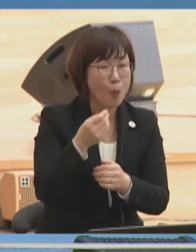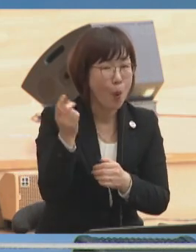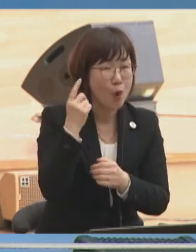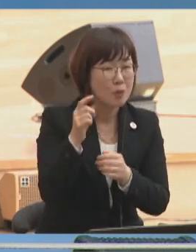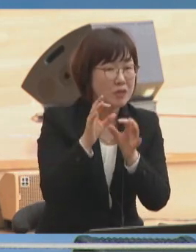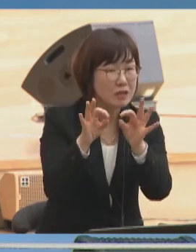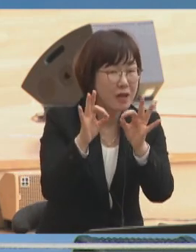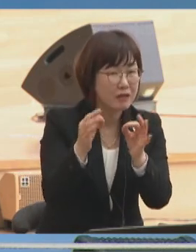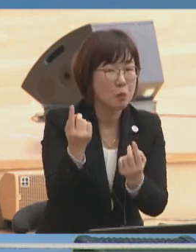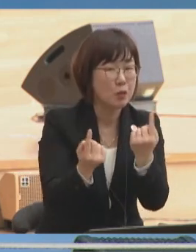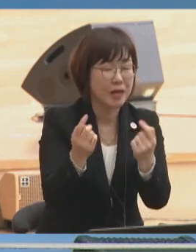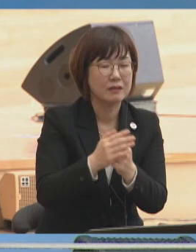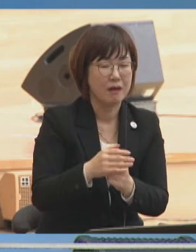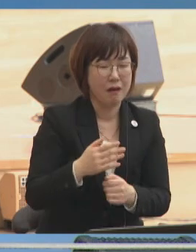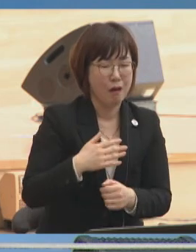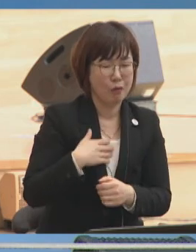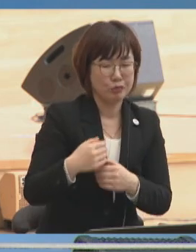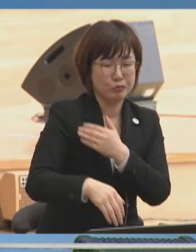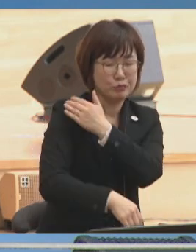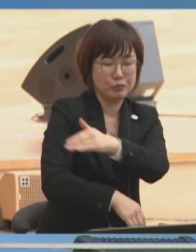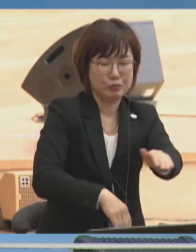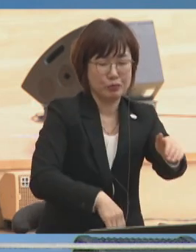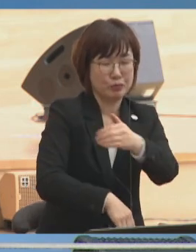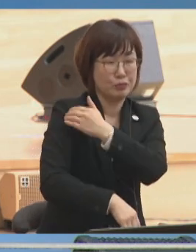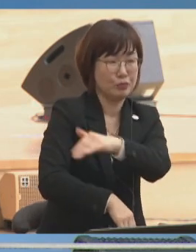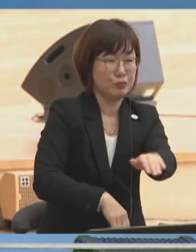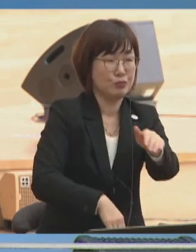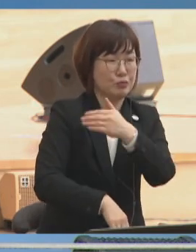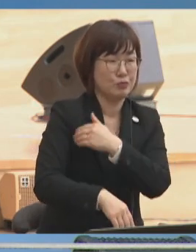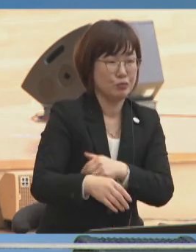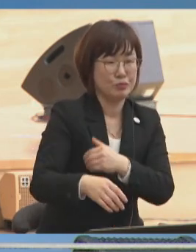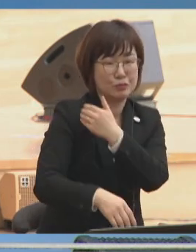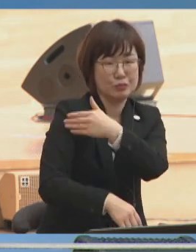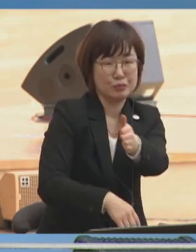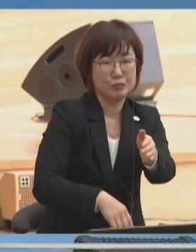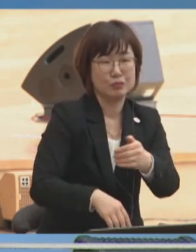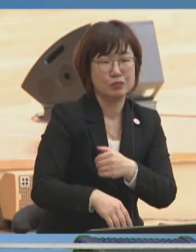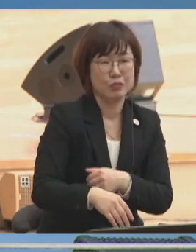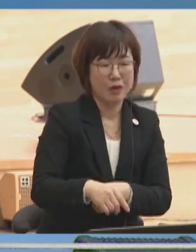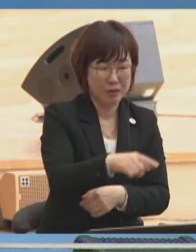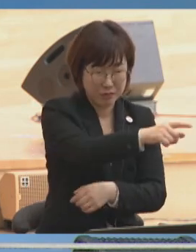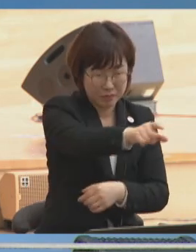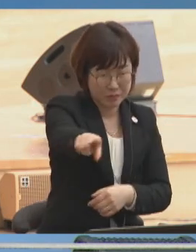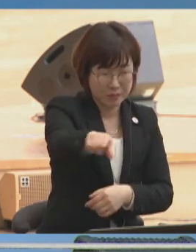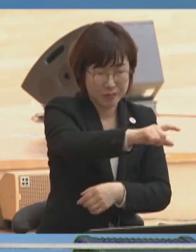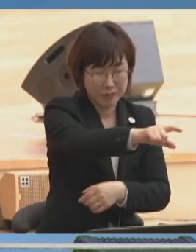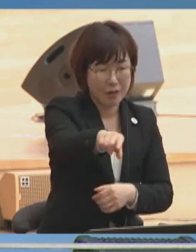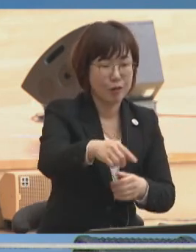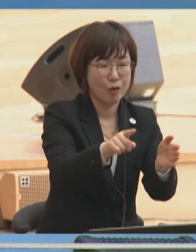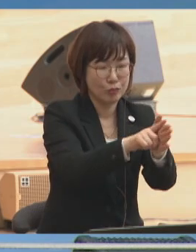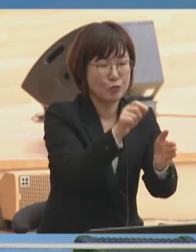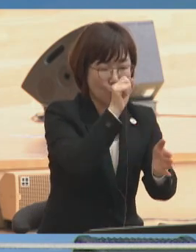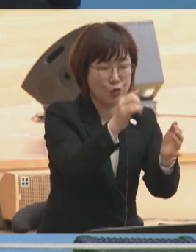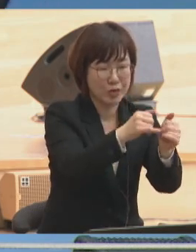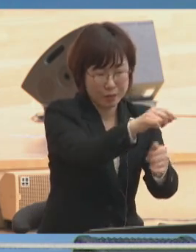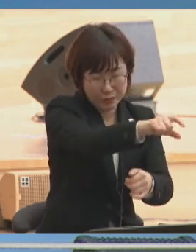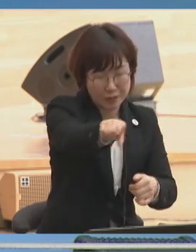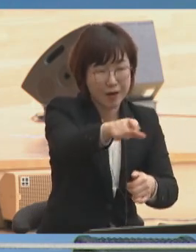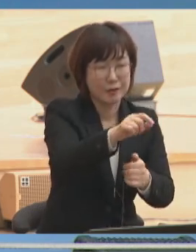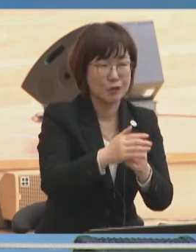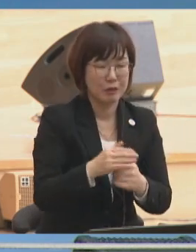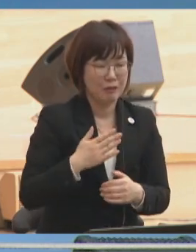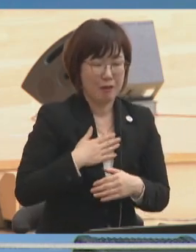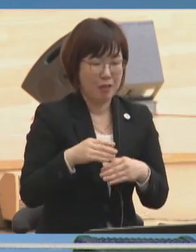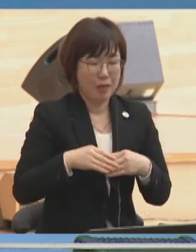난 못한다고, 난 입도 못 딘다고, 아 다른 분들 하라고, 다른 분들 믿음 좋은 분들 하고 모태신앙